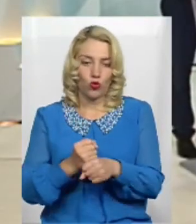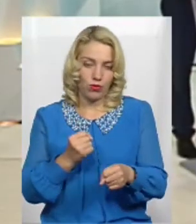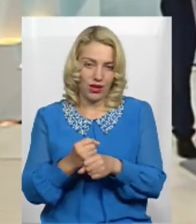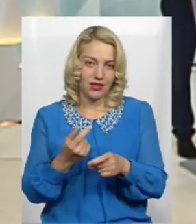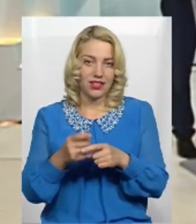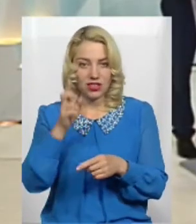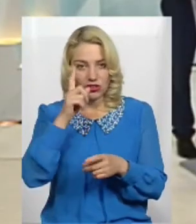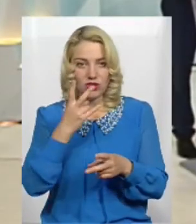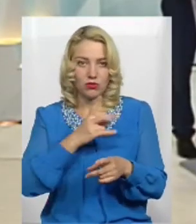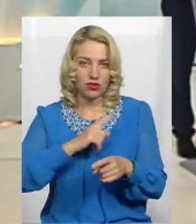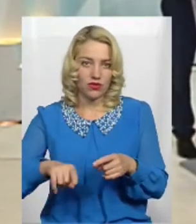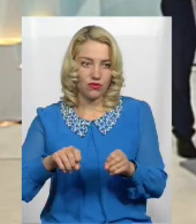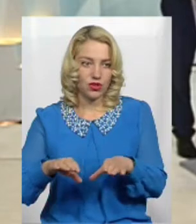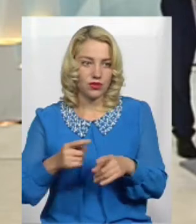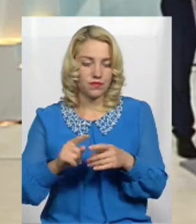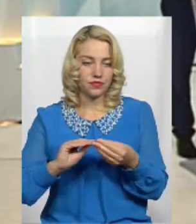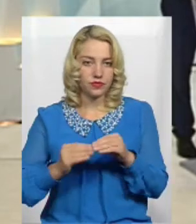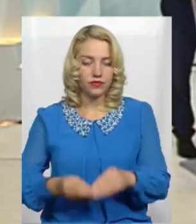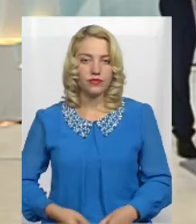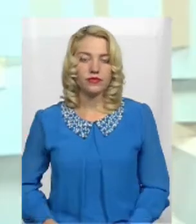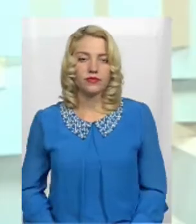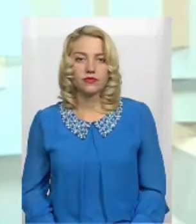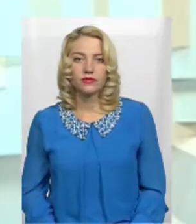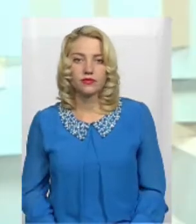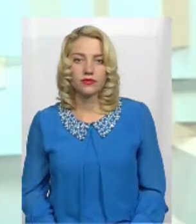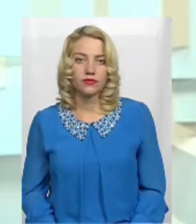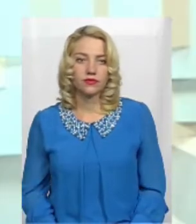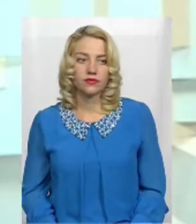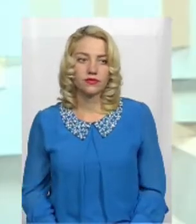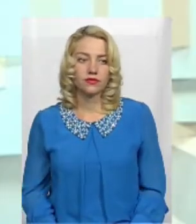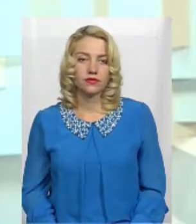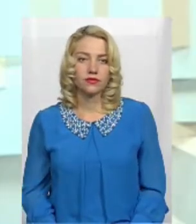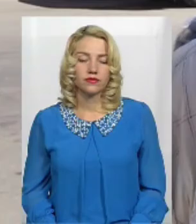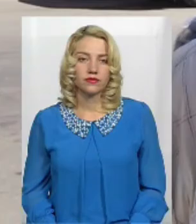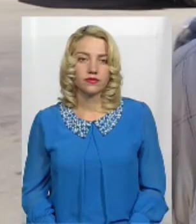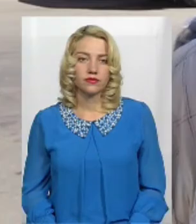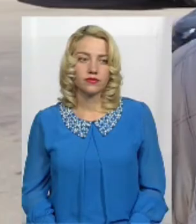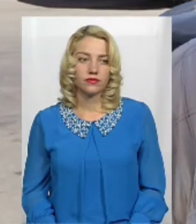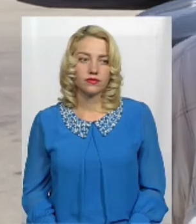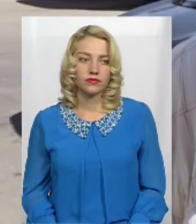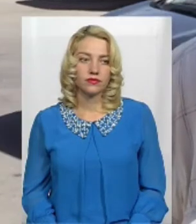найкраще. Дякую. І прошу наступне запитання від жителів округу.